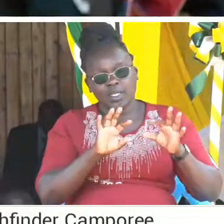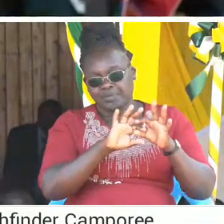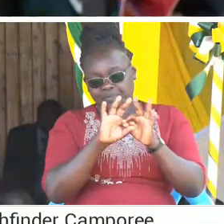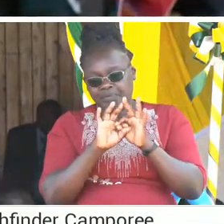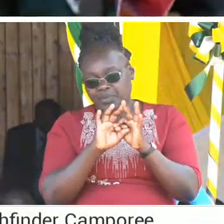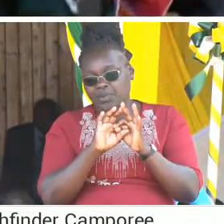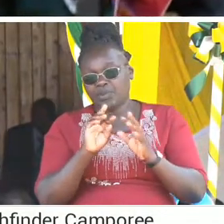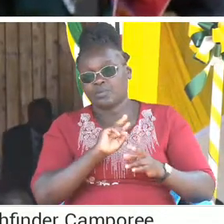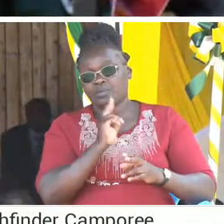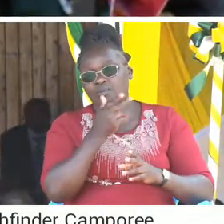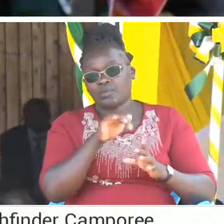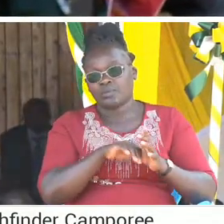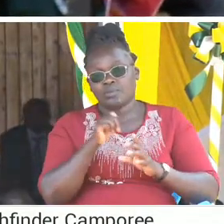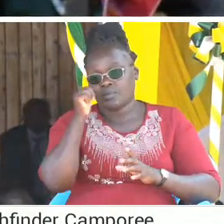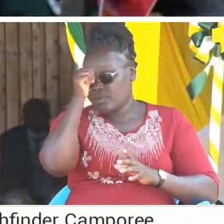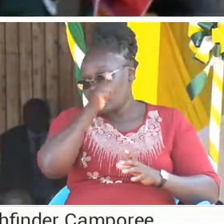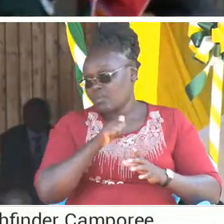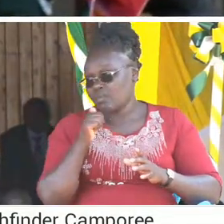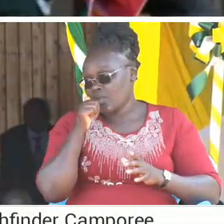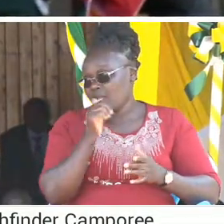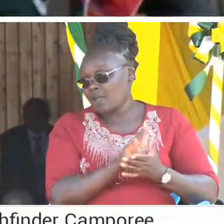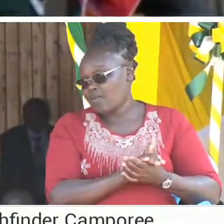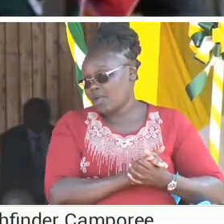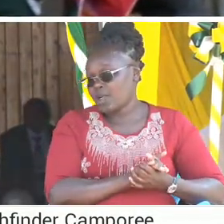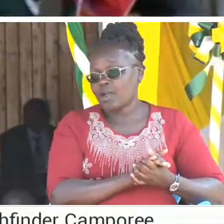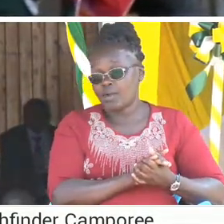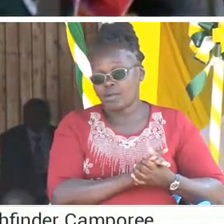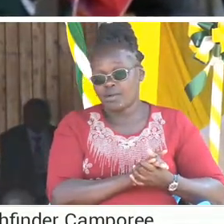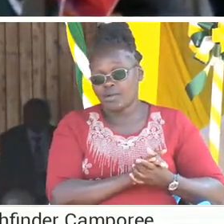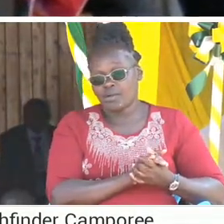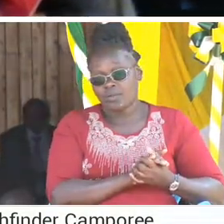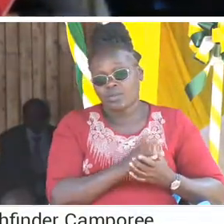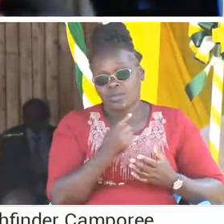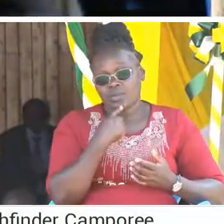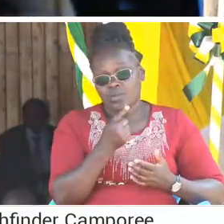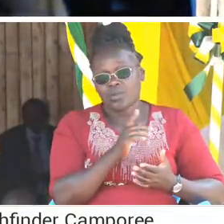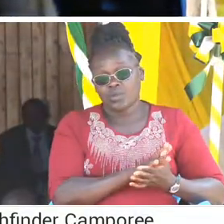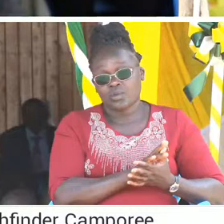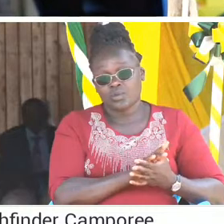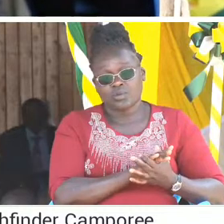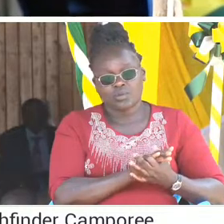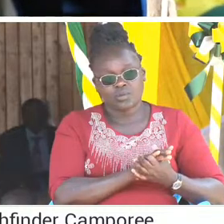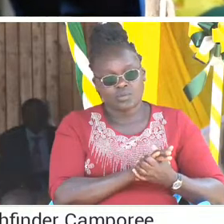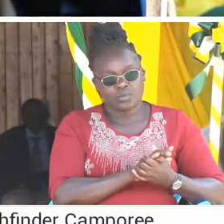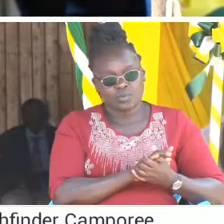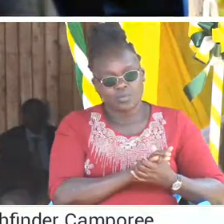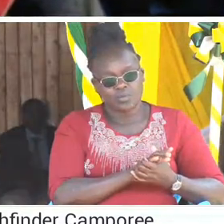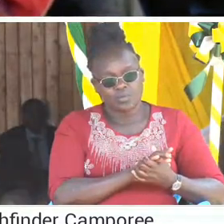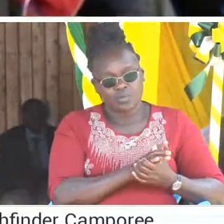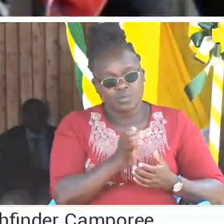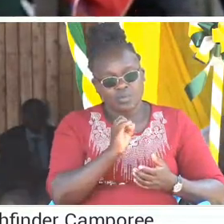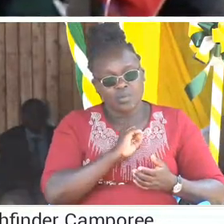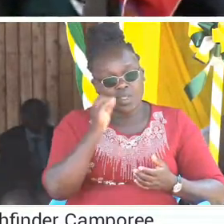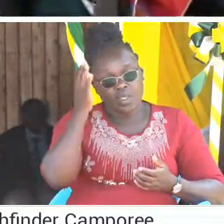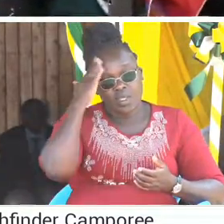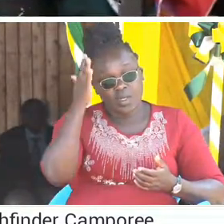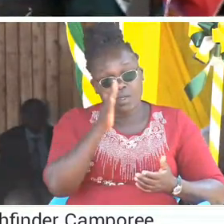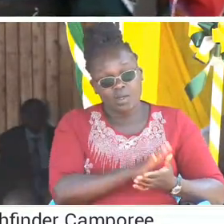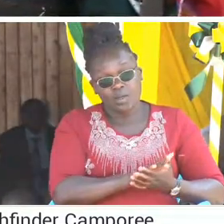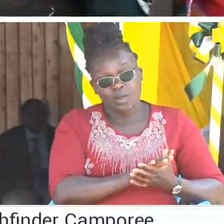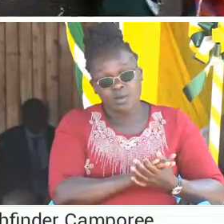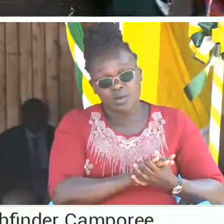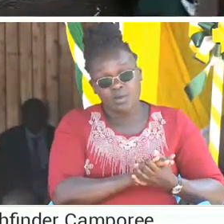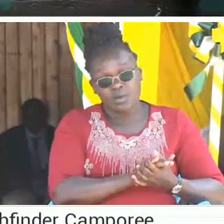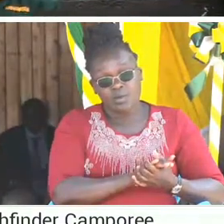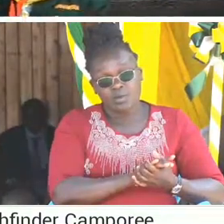Afrika, nasema Kiswahili najua kuna mtu atanisikia. Kwa hiyo ninajua kwamba kilichotuweka kwenye